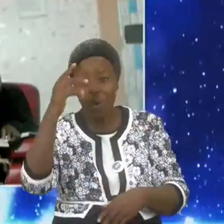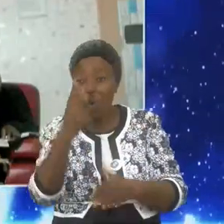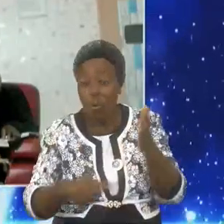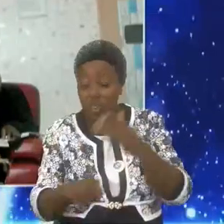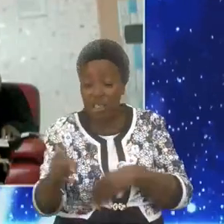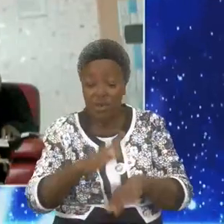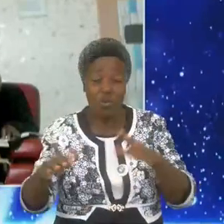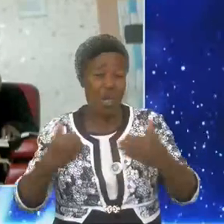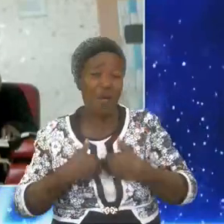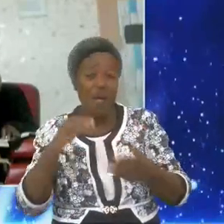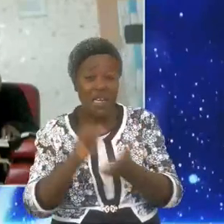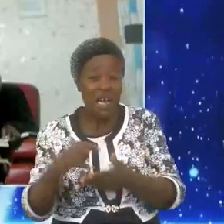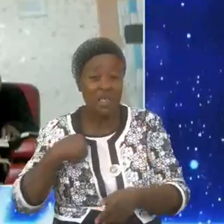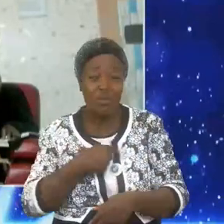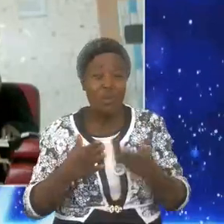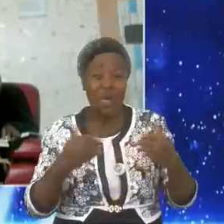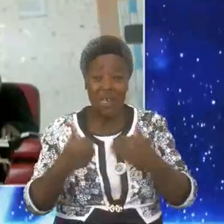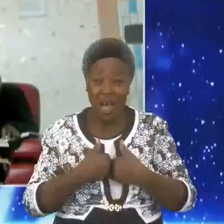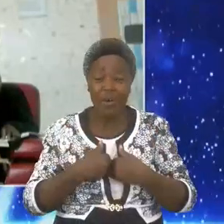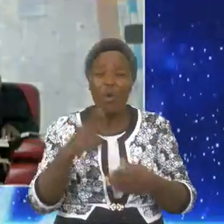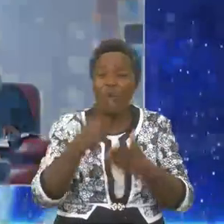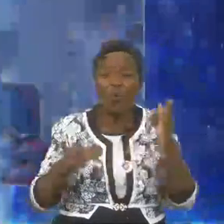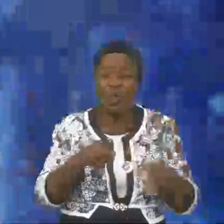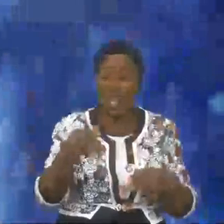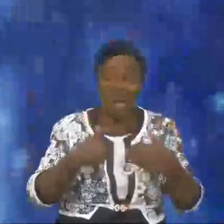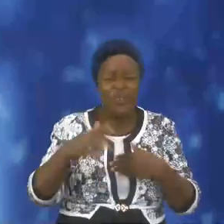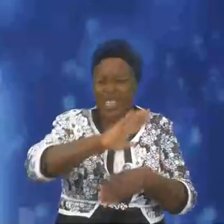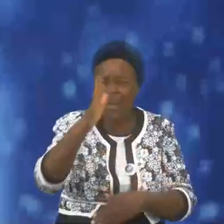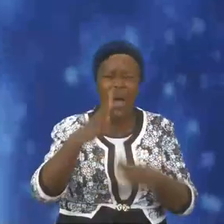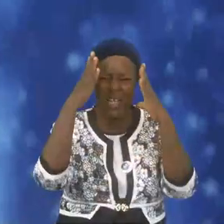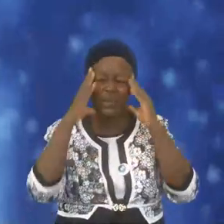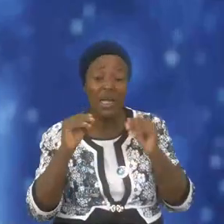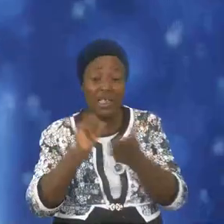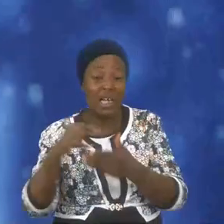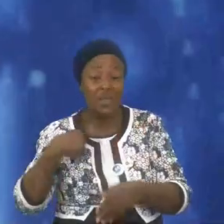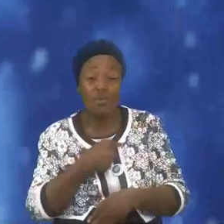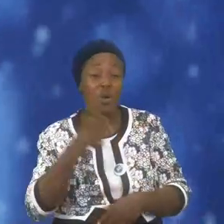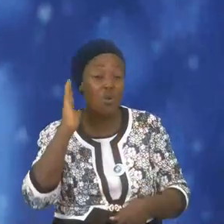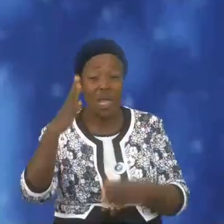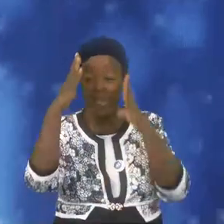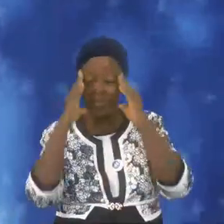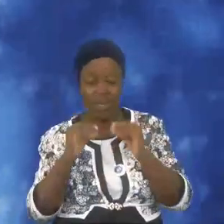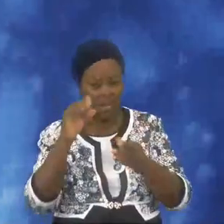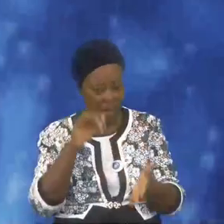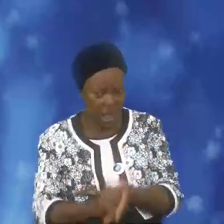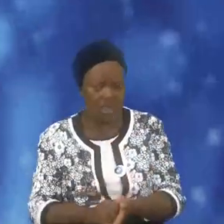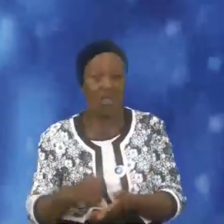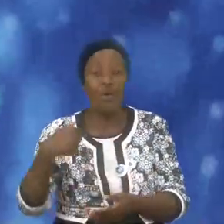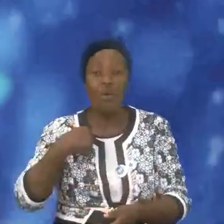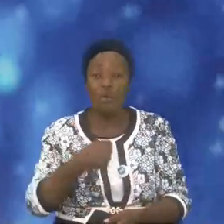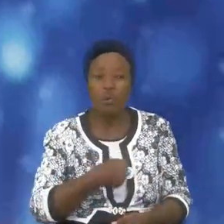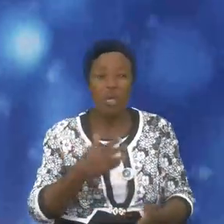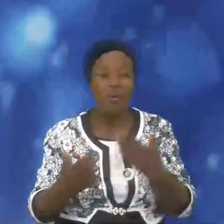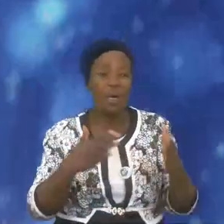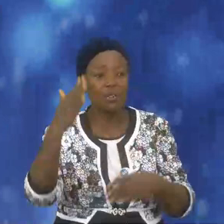Il pensait pour que nous ayons ce qui n'avait jamais expérimenté, pour que nous puissions expérimenter,